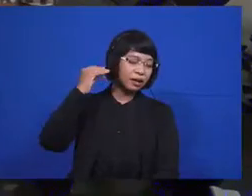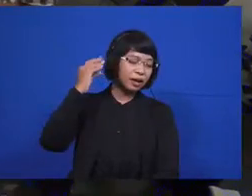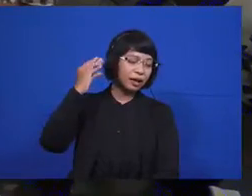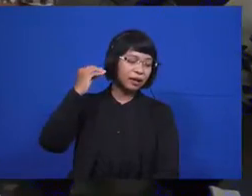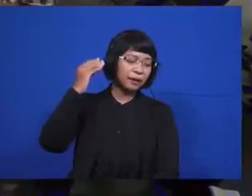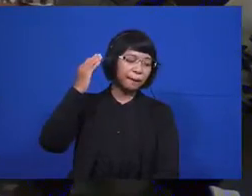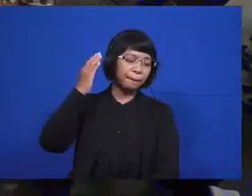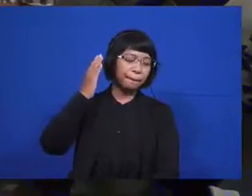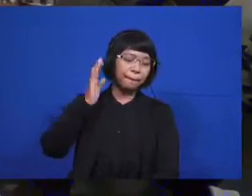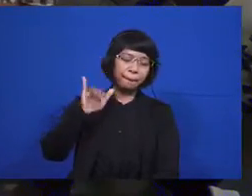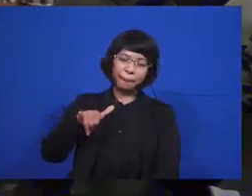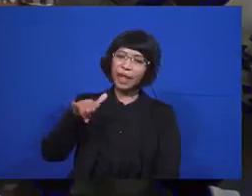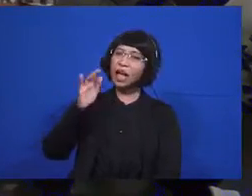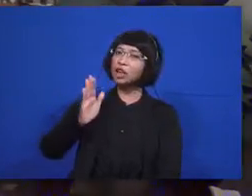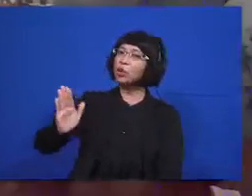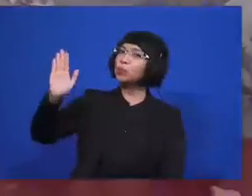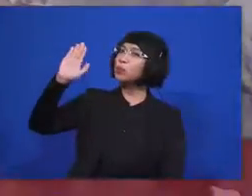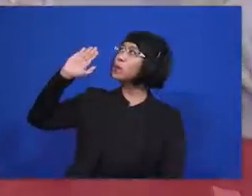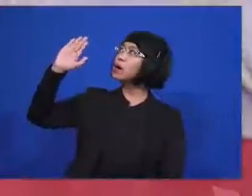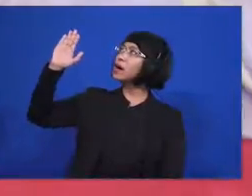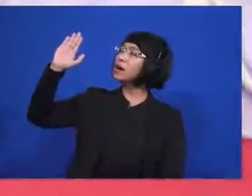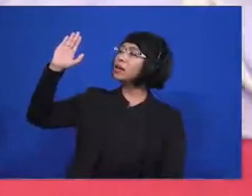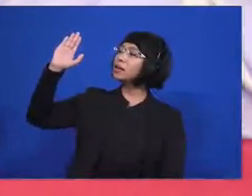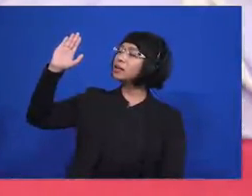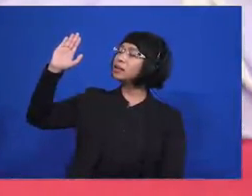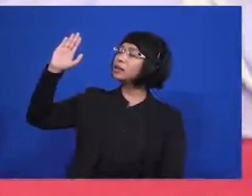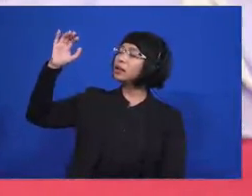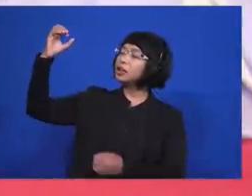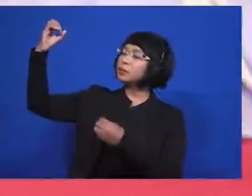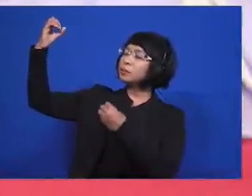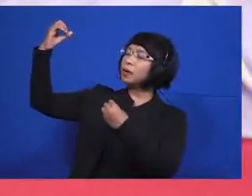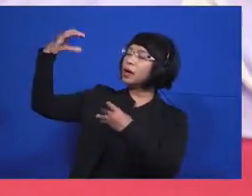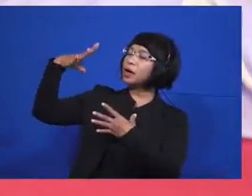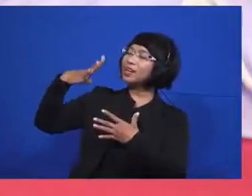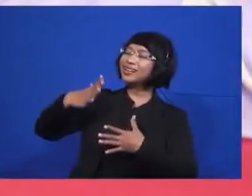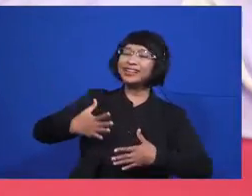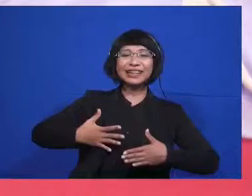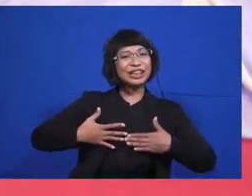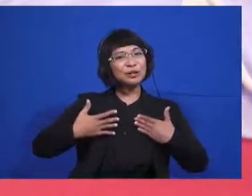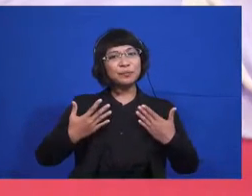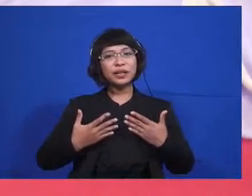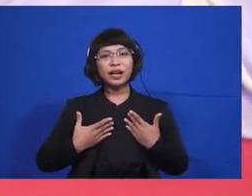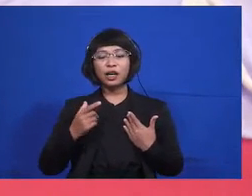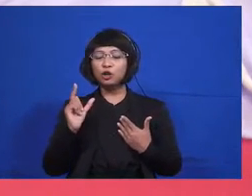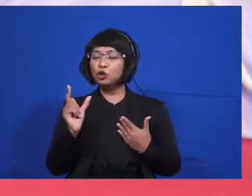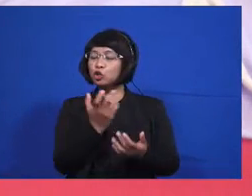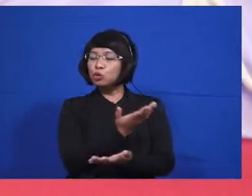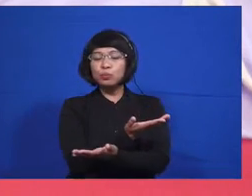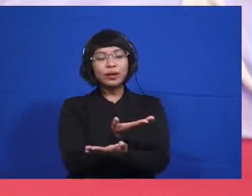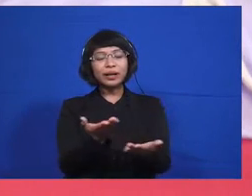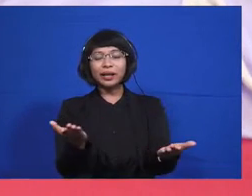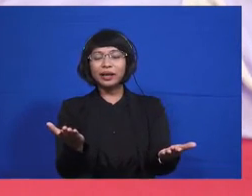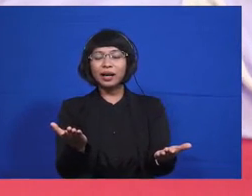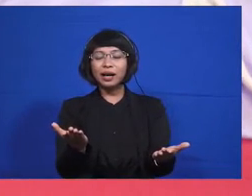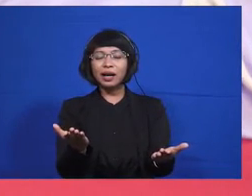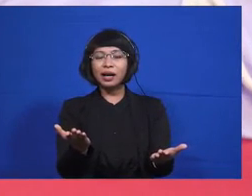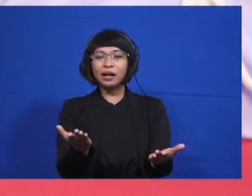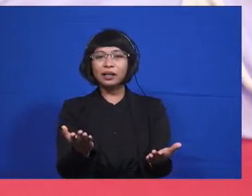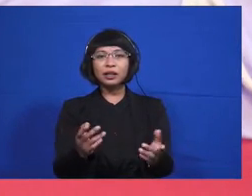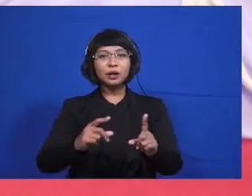Dengarkanlah ya Tuhan. Limpahkanlah kegembiraan kepada mereka yang